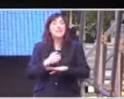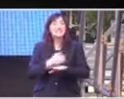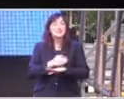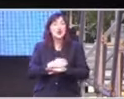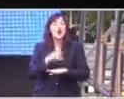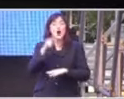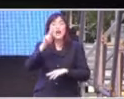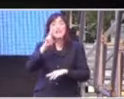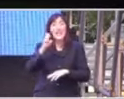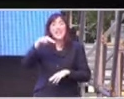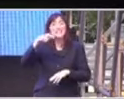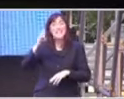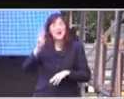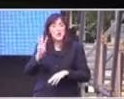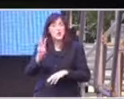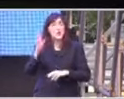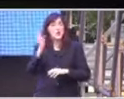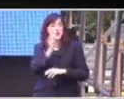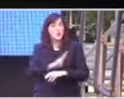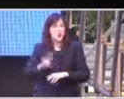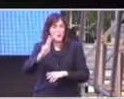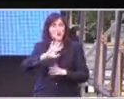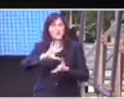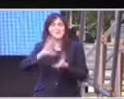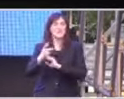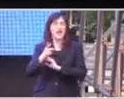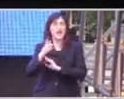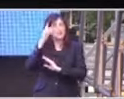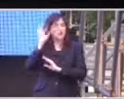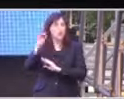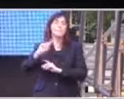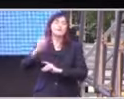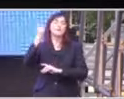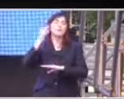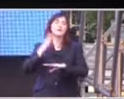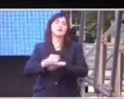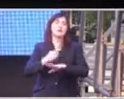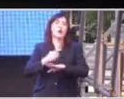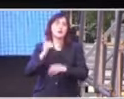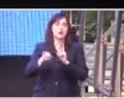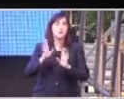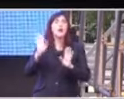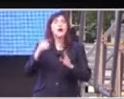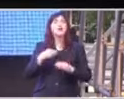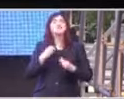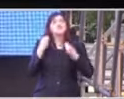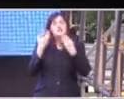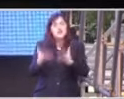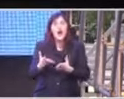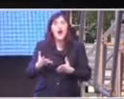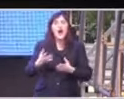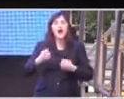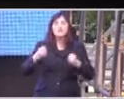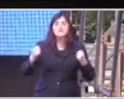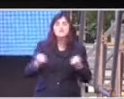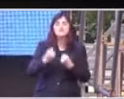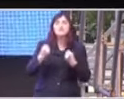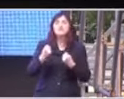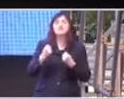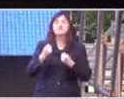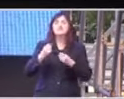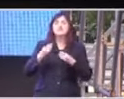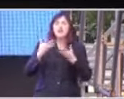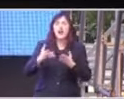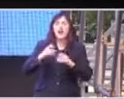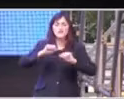comunità questa esperienza che si allargherà troveremo le modalità le forme per renderla più forte più solida ad essere il primo